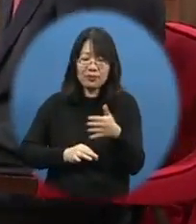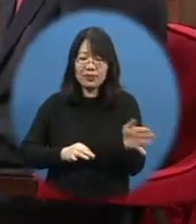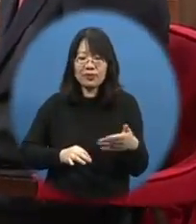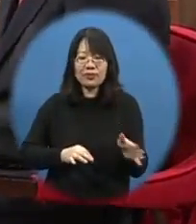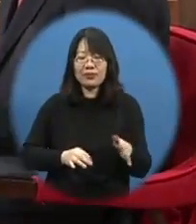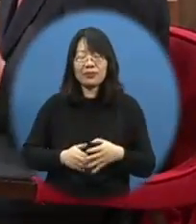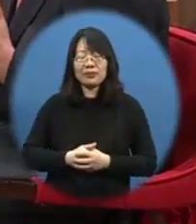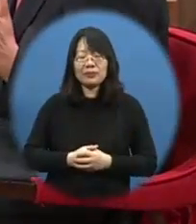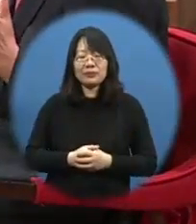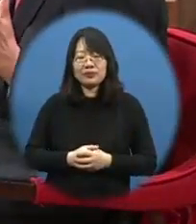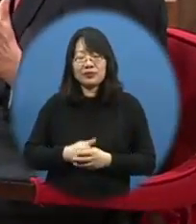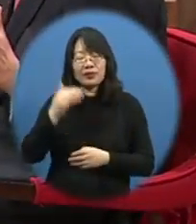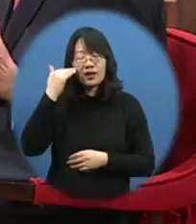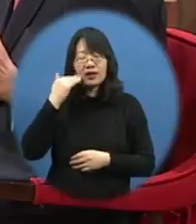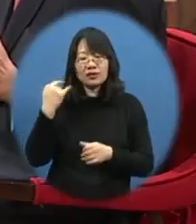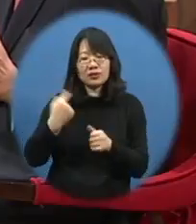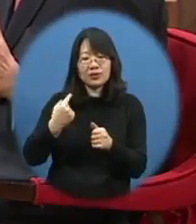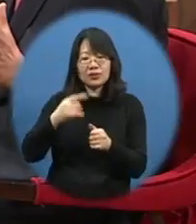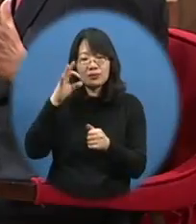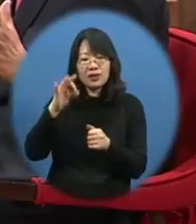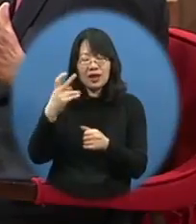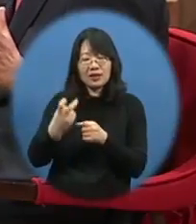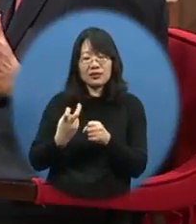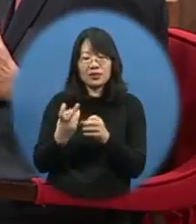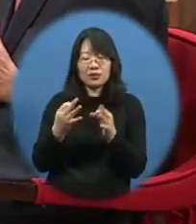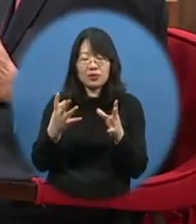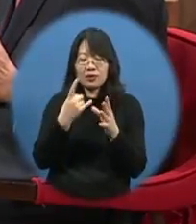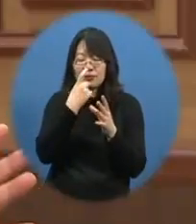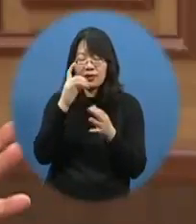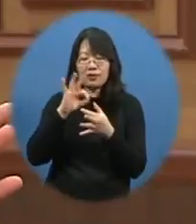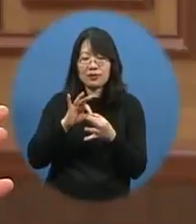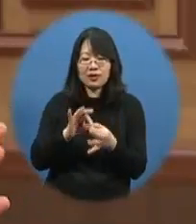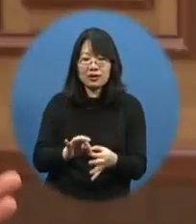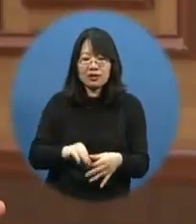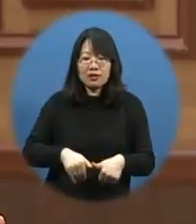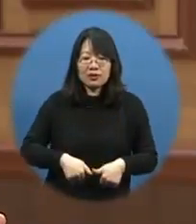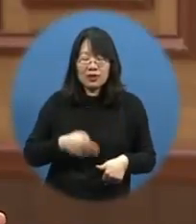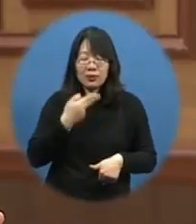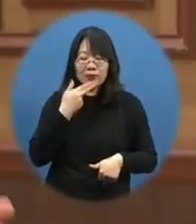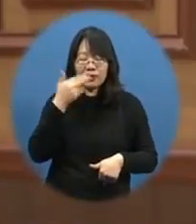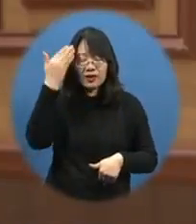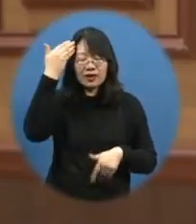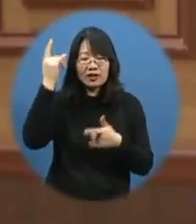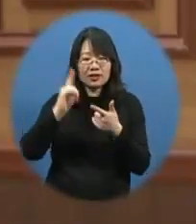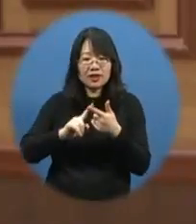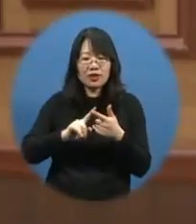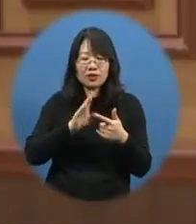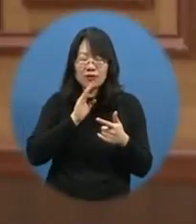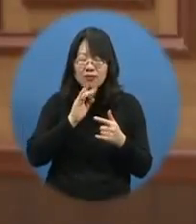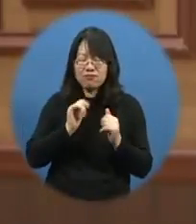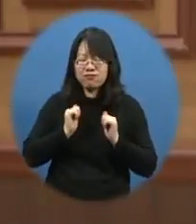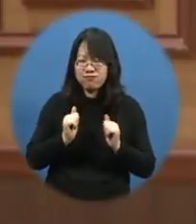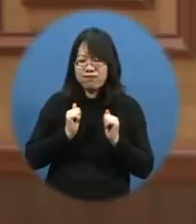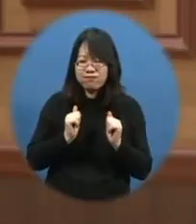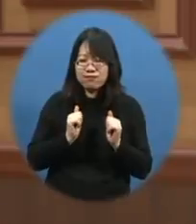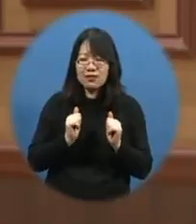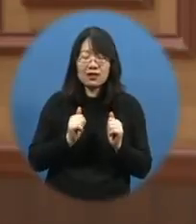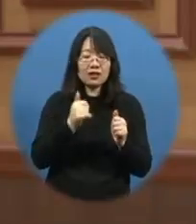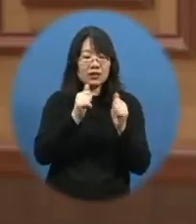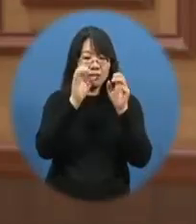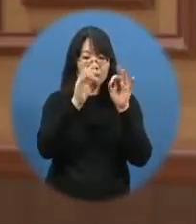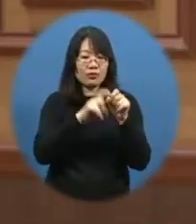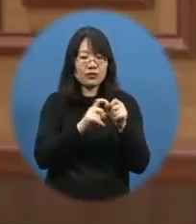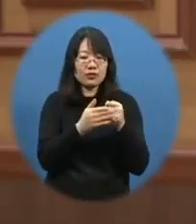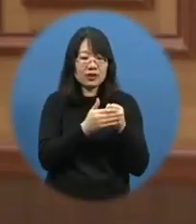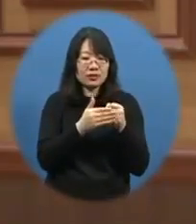써먹는 게 없습니다. 예. 이게 한국의 교육은 12년 동안 배우면서 필요 없는 지식을 축자사서 배우는 거거든요. 시험 보기 위한 지식.